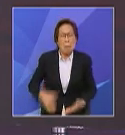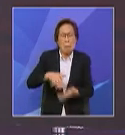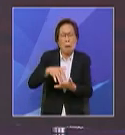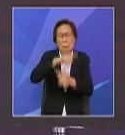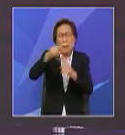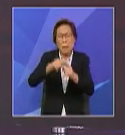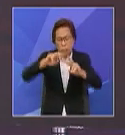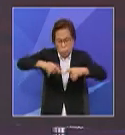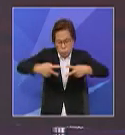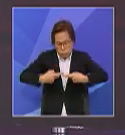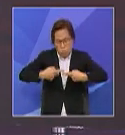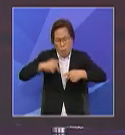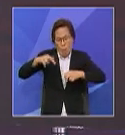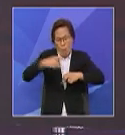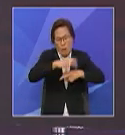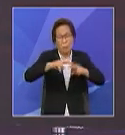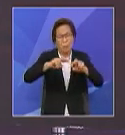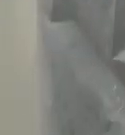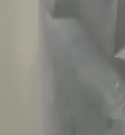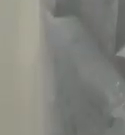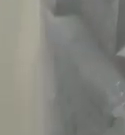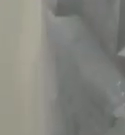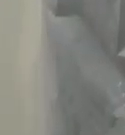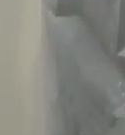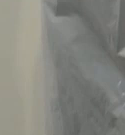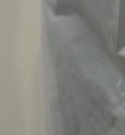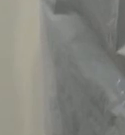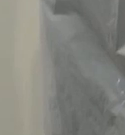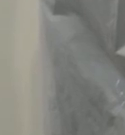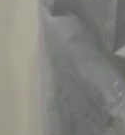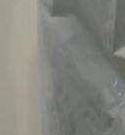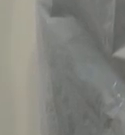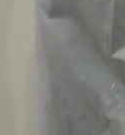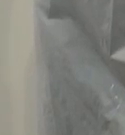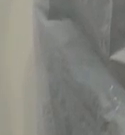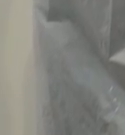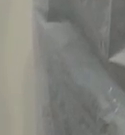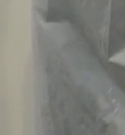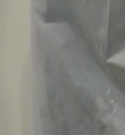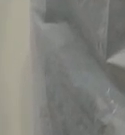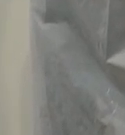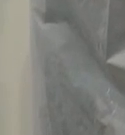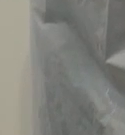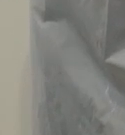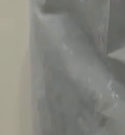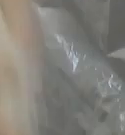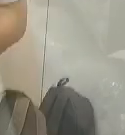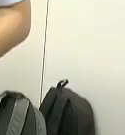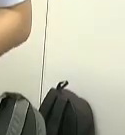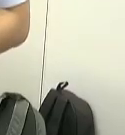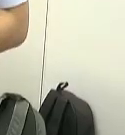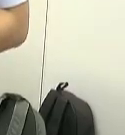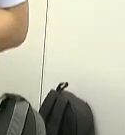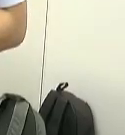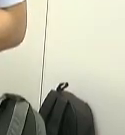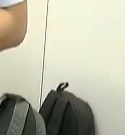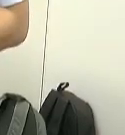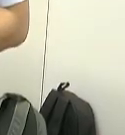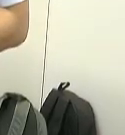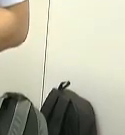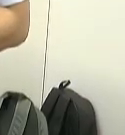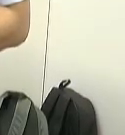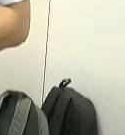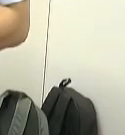kita dijangkiti oleh virus ini badan kita akan secara biasalah akan react di mana akan menghasilkan